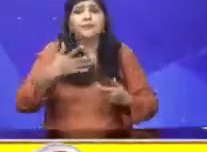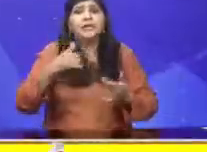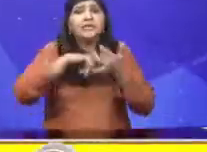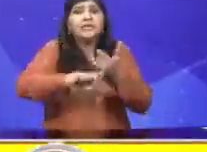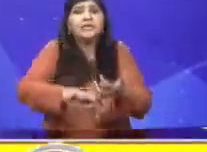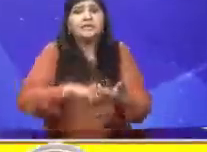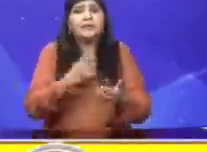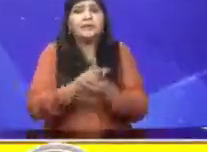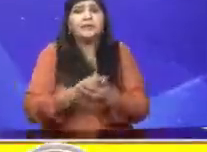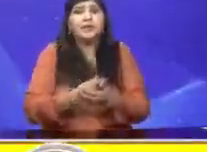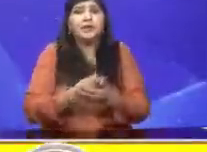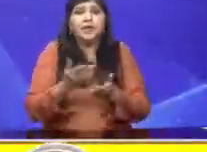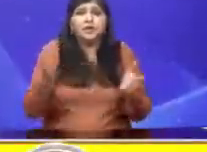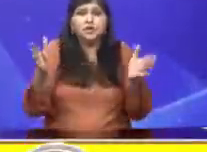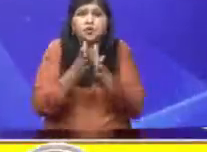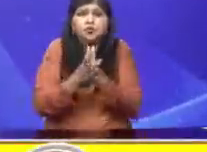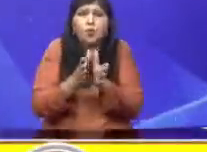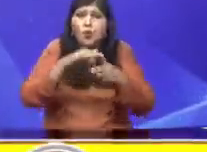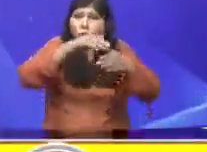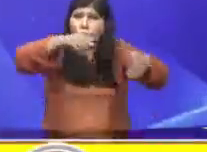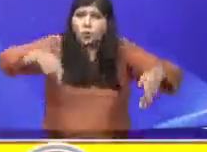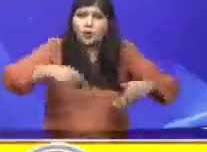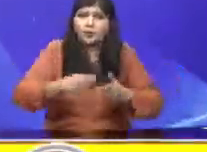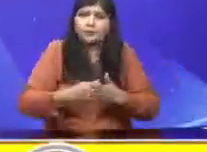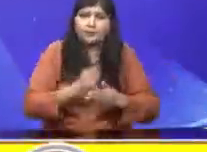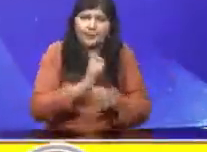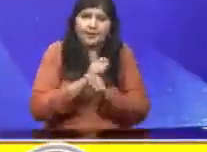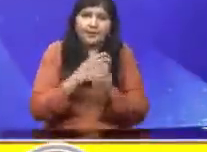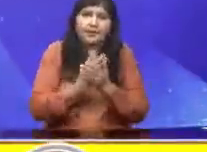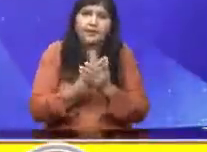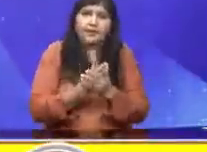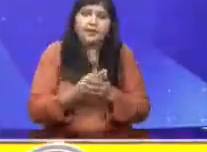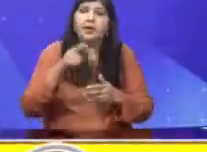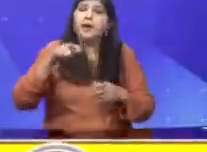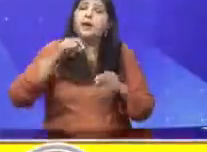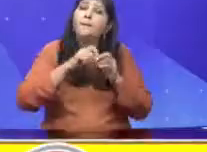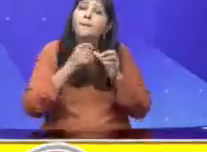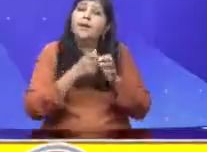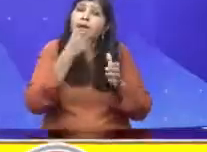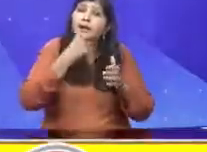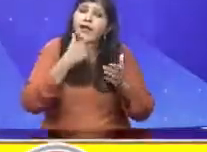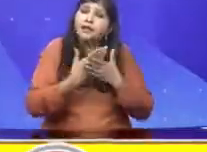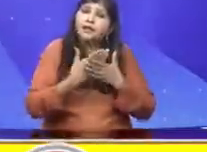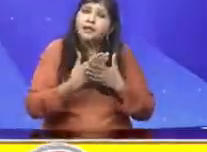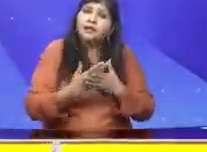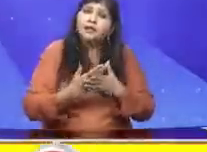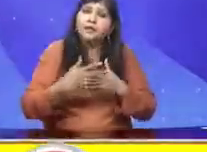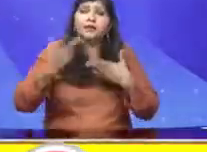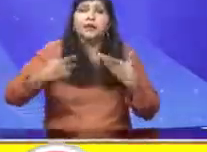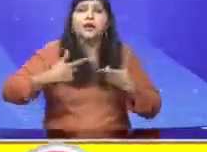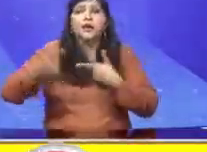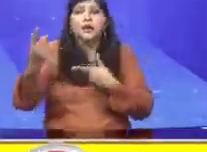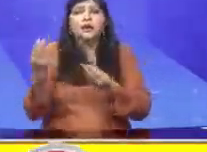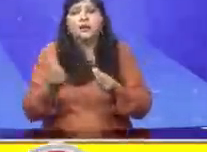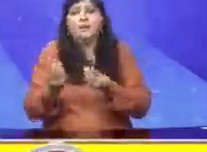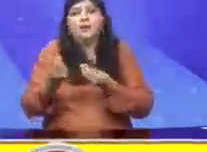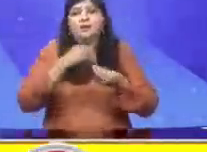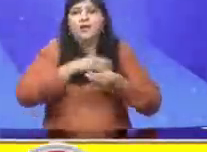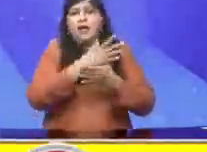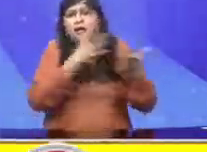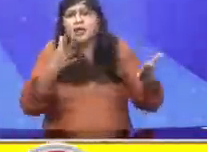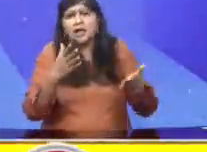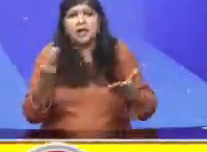विशेश नरसरी बनाई गई हैं। ताकि बेर की खेती से जुड़े लोगों की मांग पूरी की जा सके।